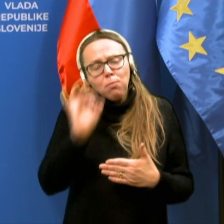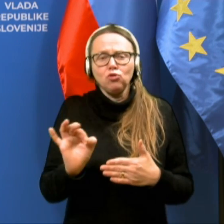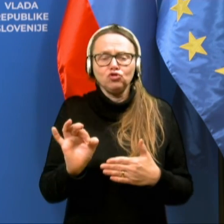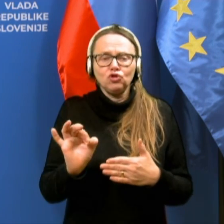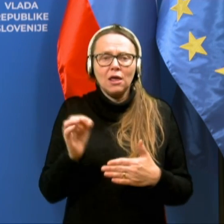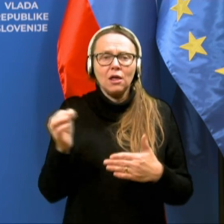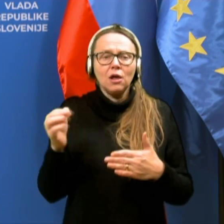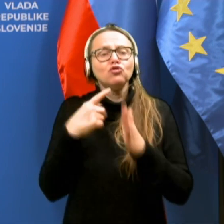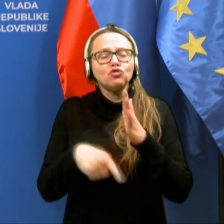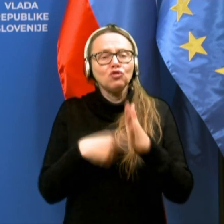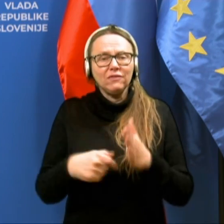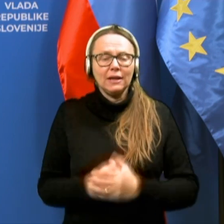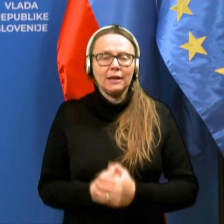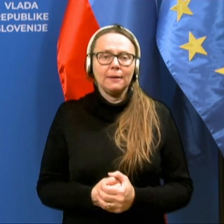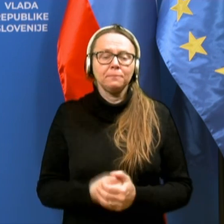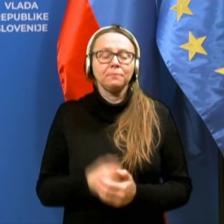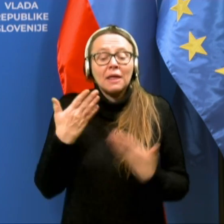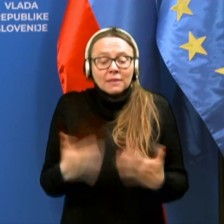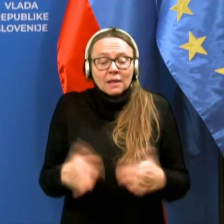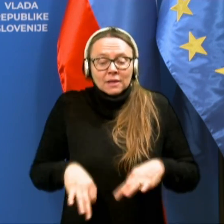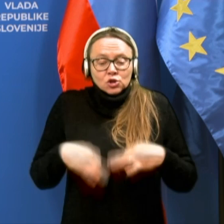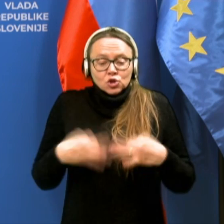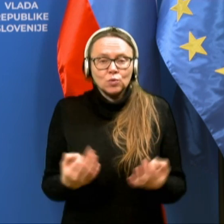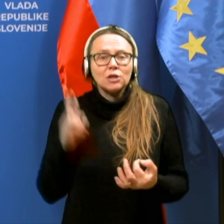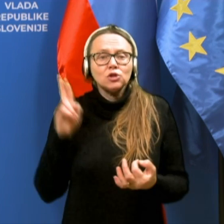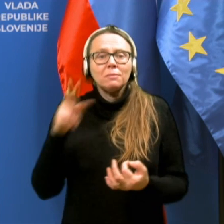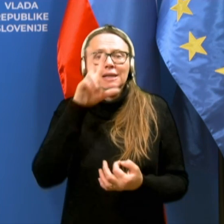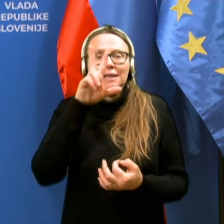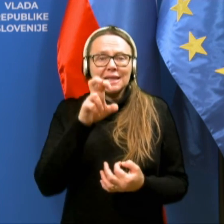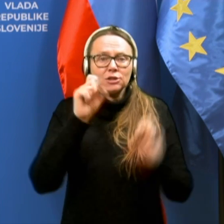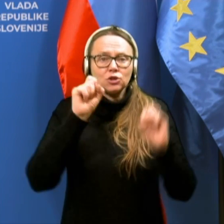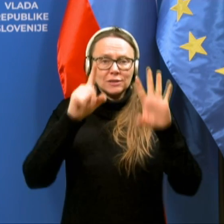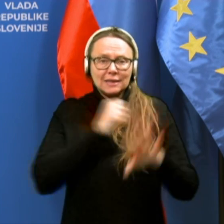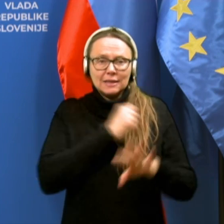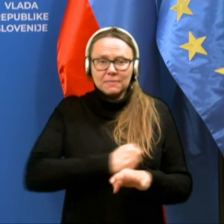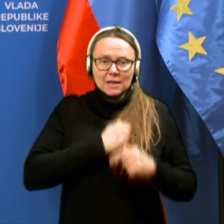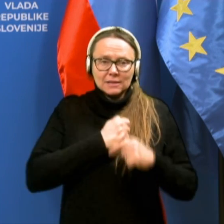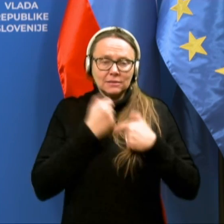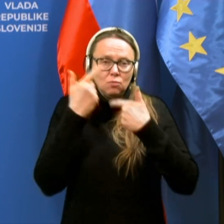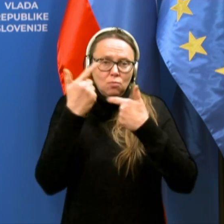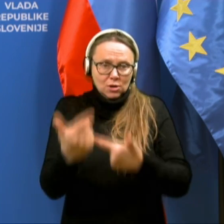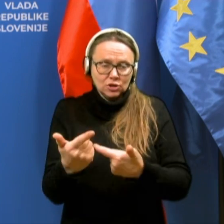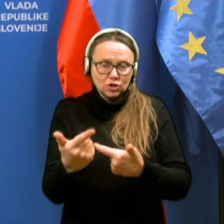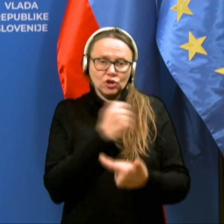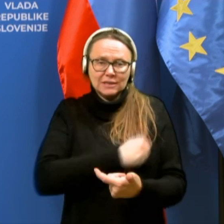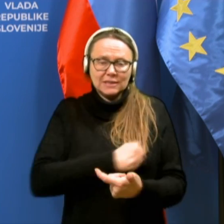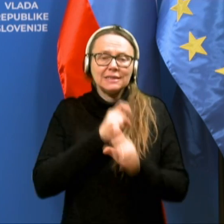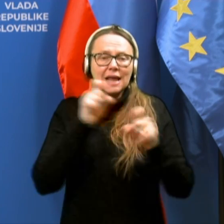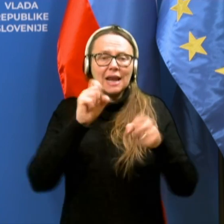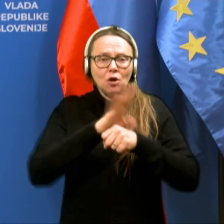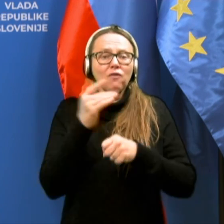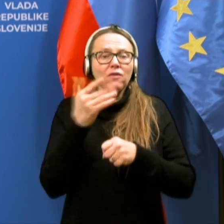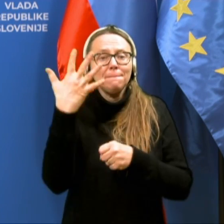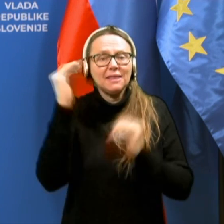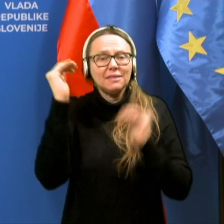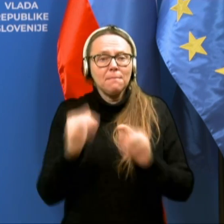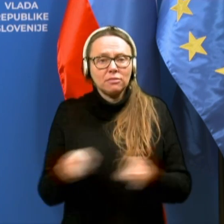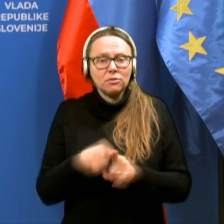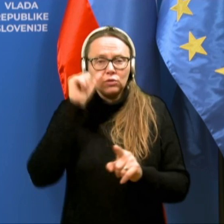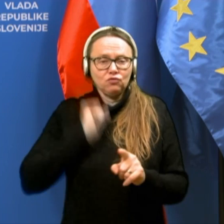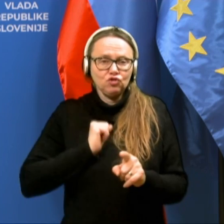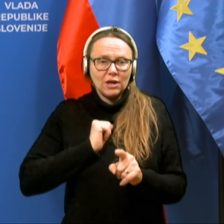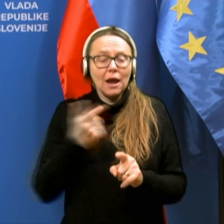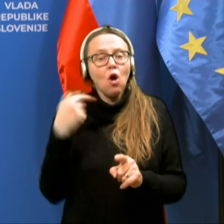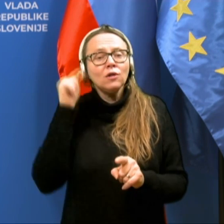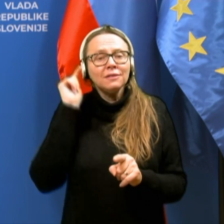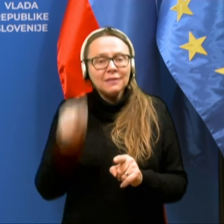spodbudne številke. Danes zjutraj so tako imeli 317 hospitaliziranih zaradi COVID, to je 5 manj kot včeraj,